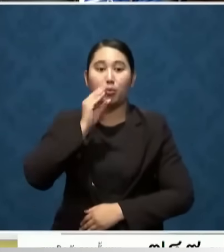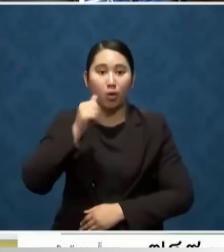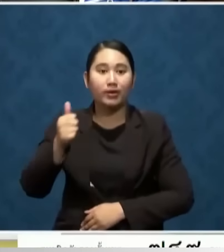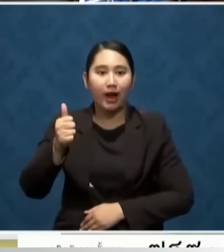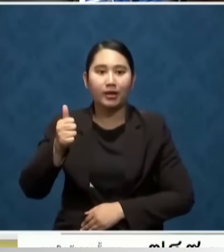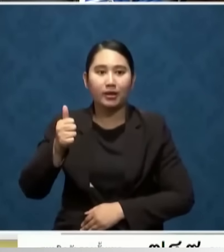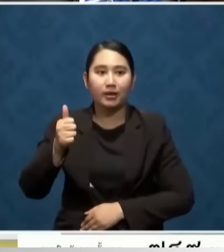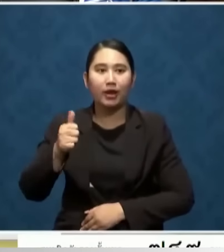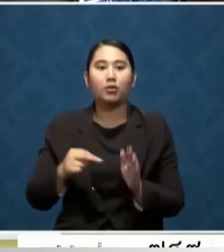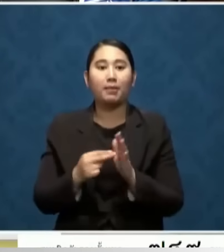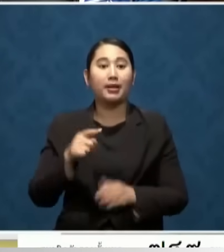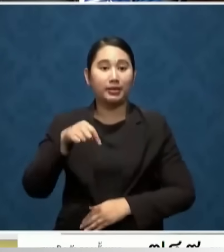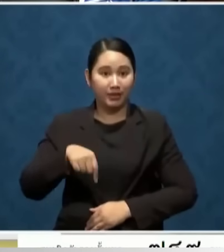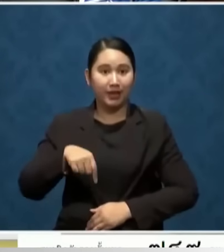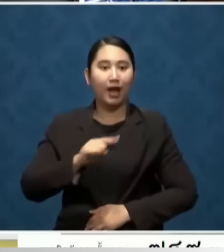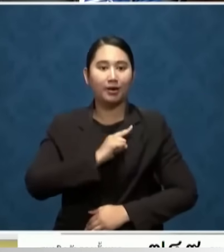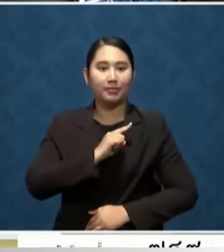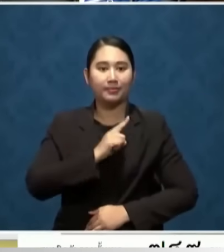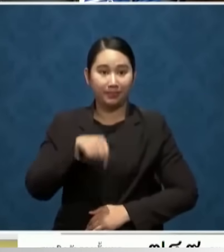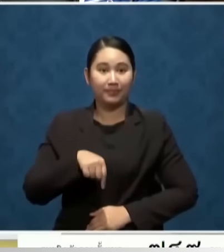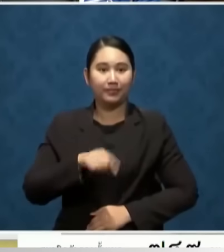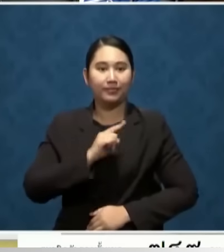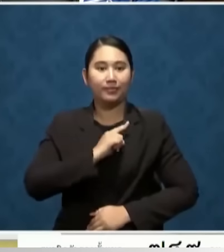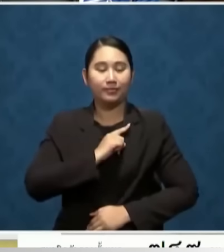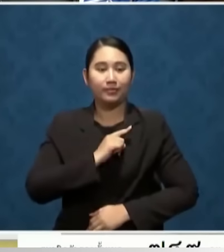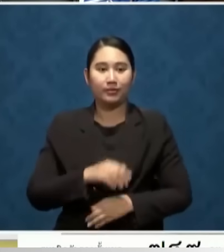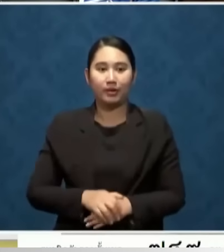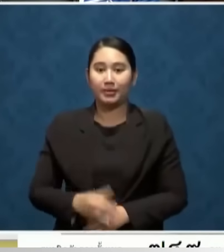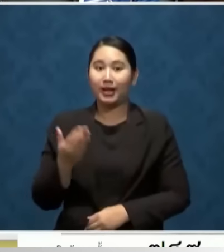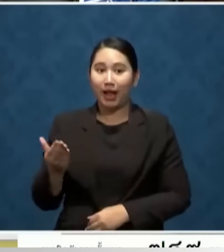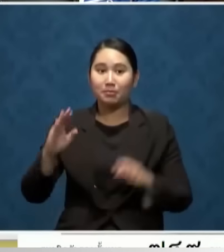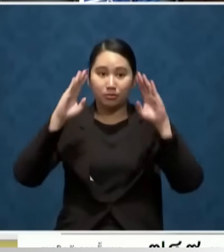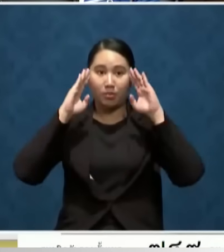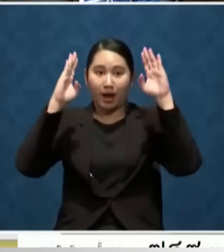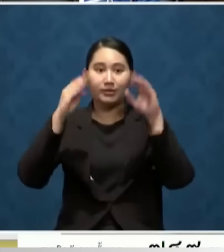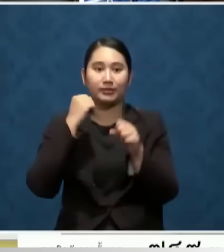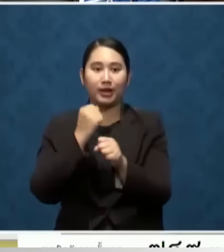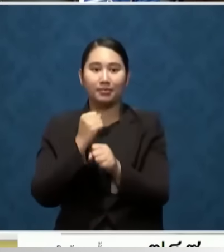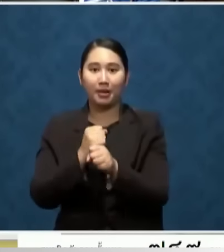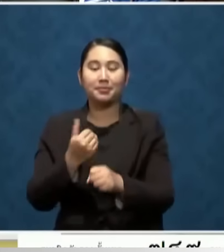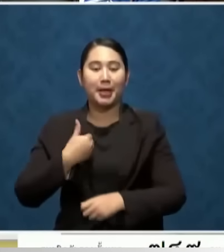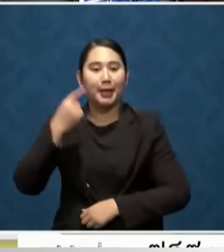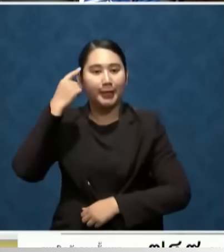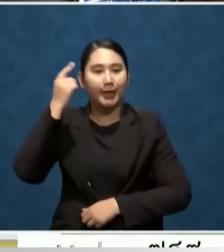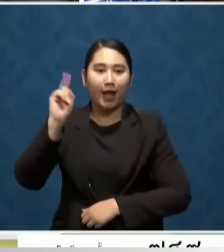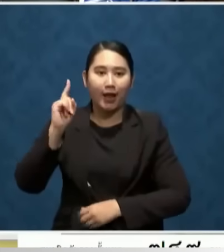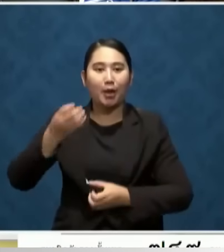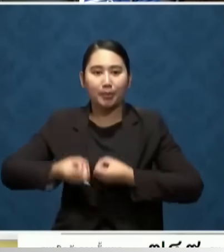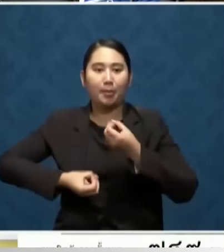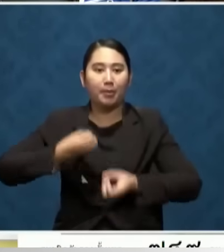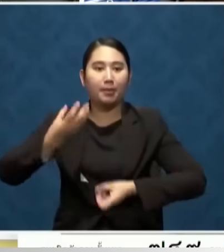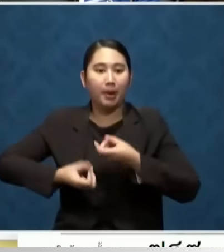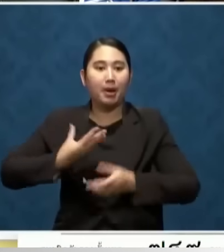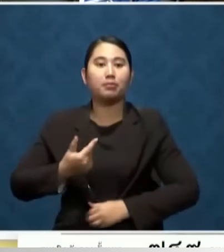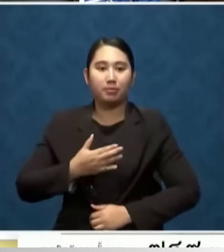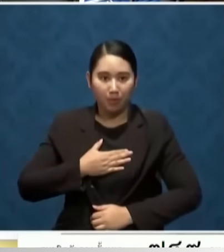คือหน้าที่ของรัฐสภานี่คือหน้าที่ของสภาที่ท่านชาดาก็มีประสบการณ์แบบนึงมีความคิดแบบนึงผม